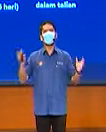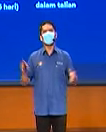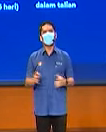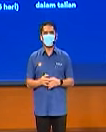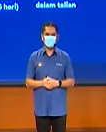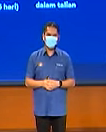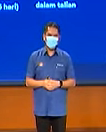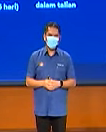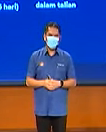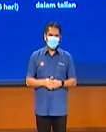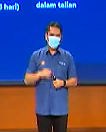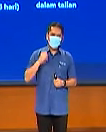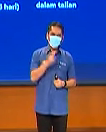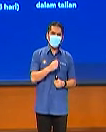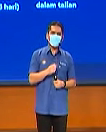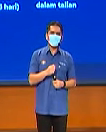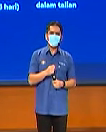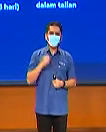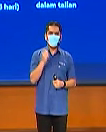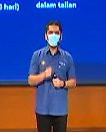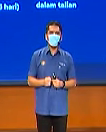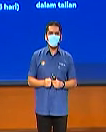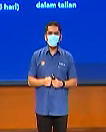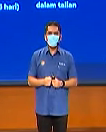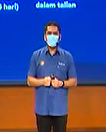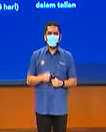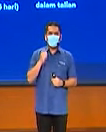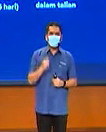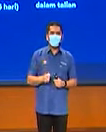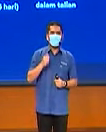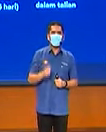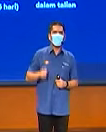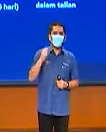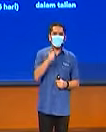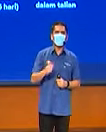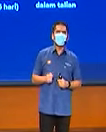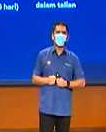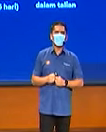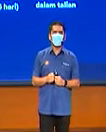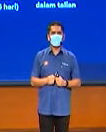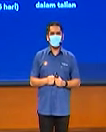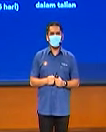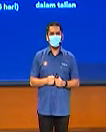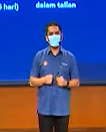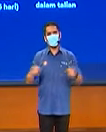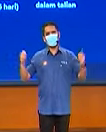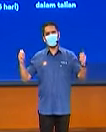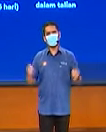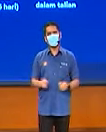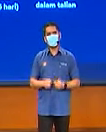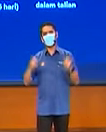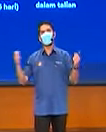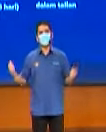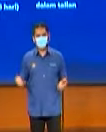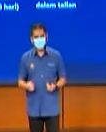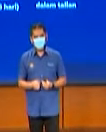dalam kalian jika kita ingat sebelum ini a Hai hari keluarnya keputusan peperiksaan anak-anak